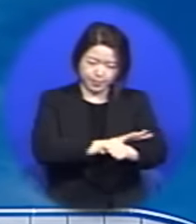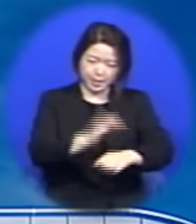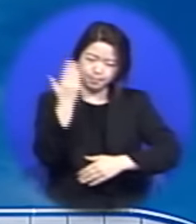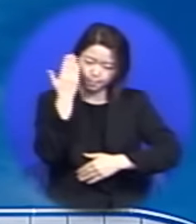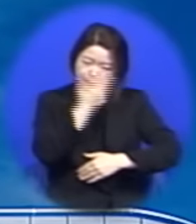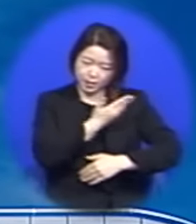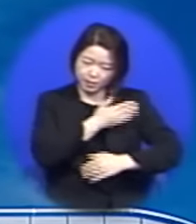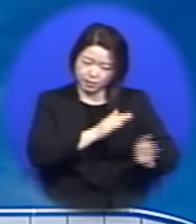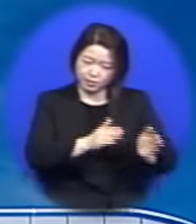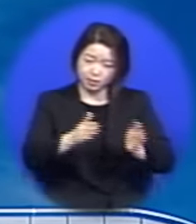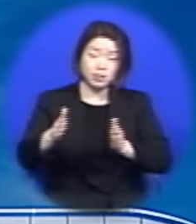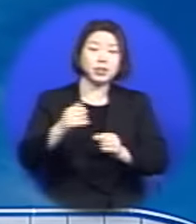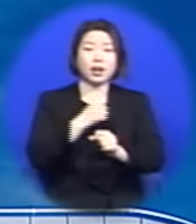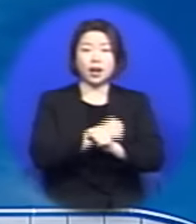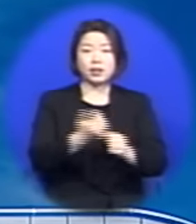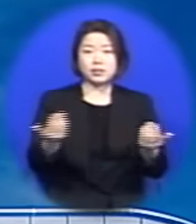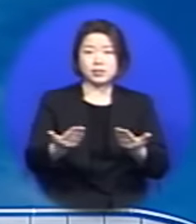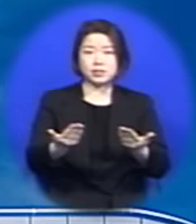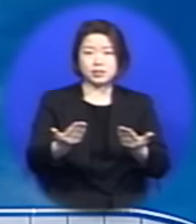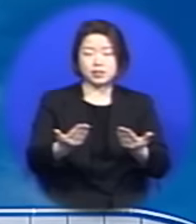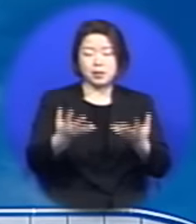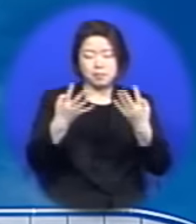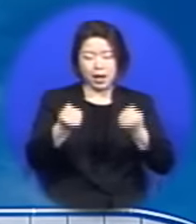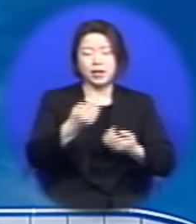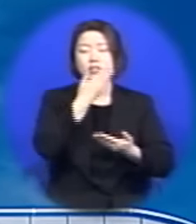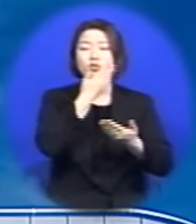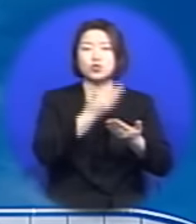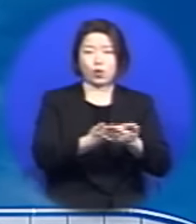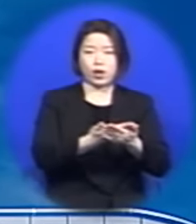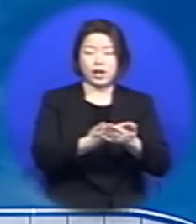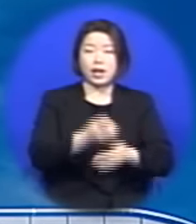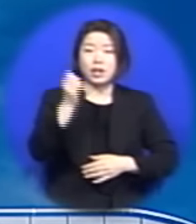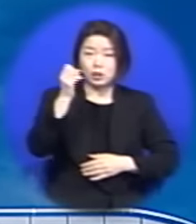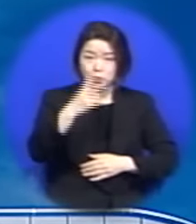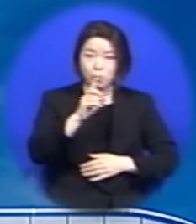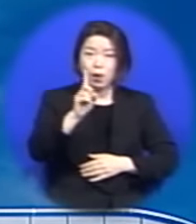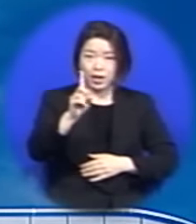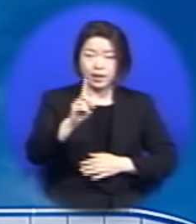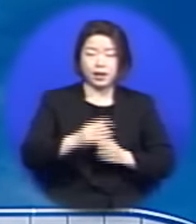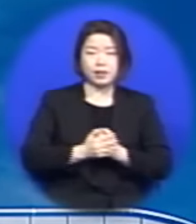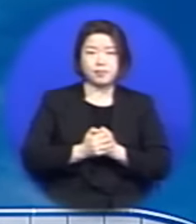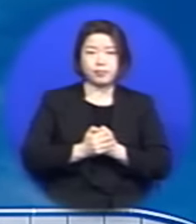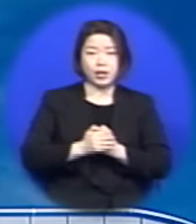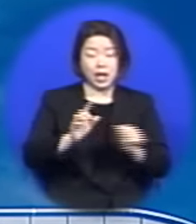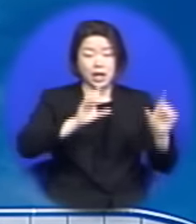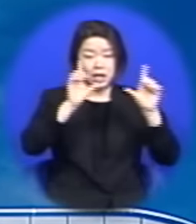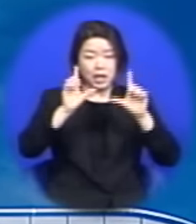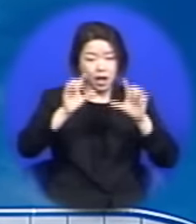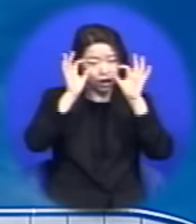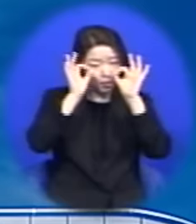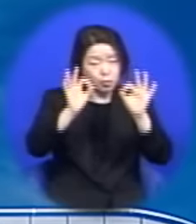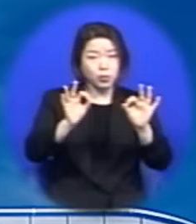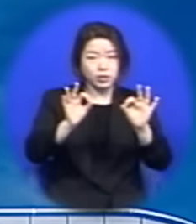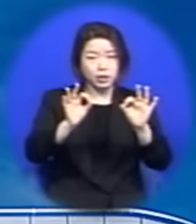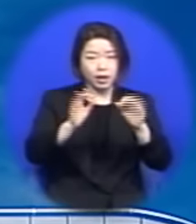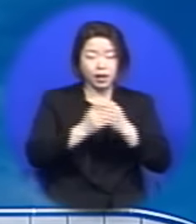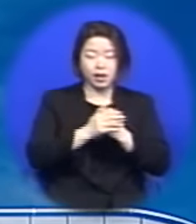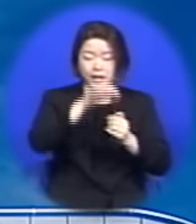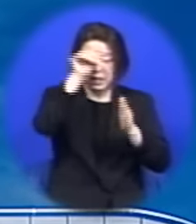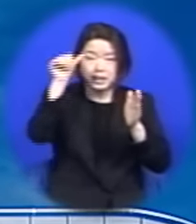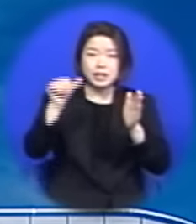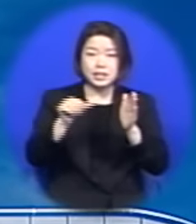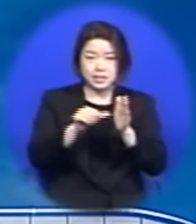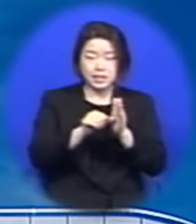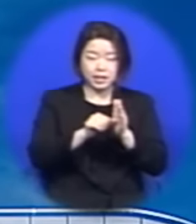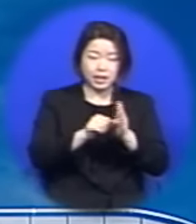일이 그렇게 중요했던 것이고 또 하나는 아 살아 보니까 인생에 있어서 작은